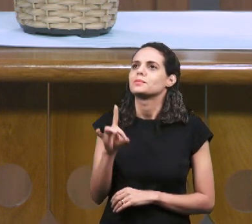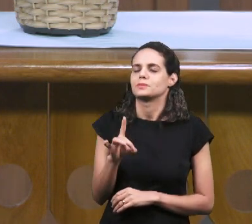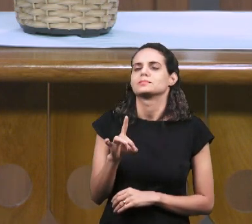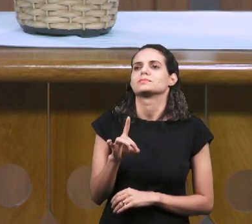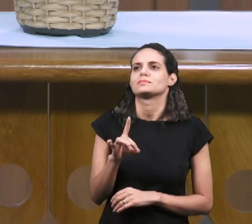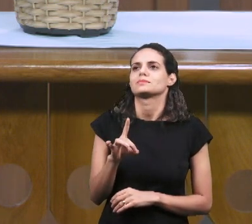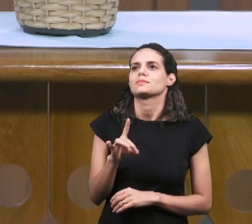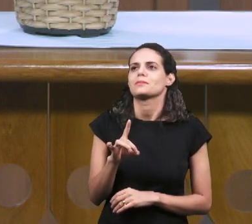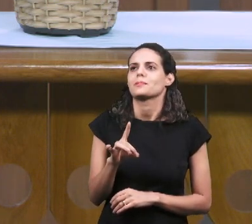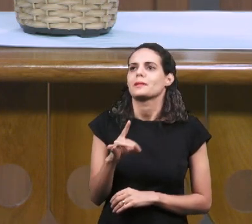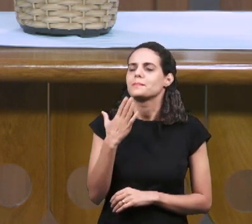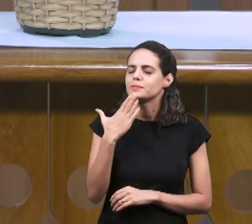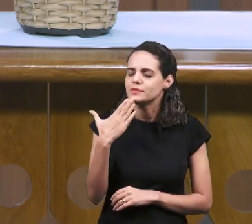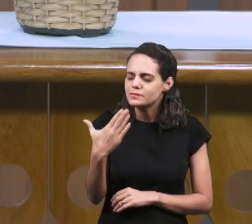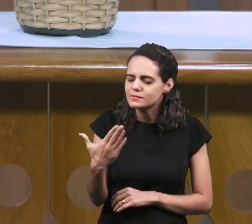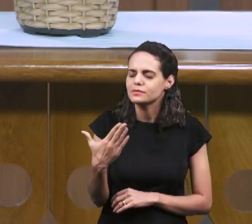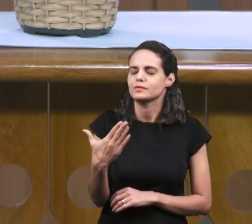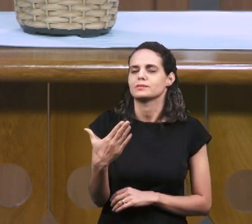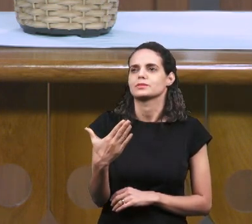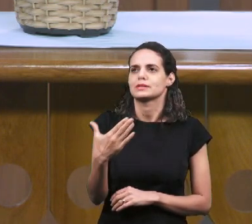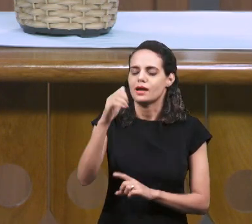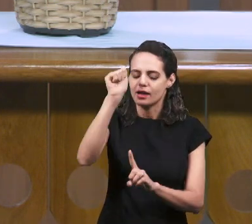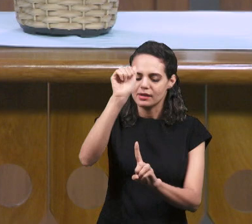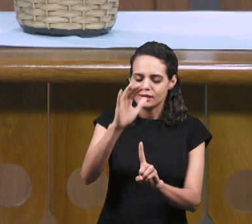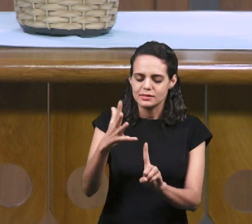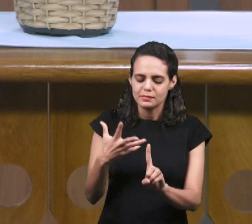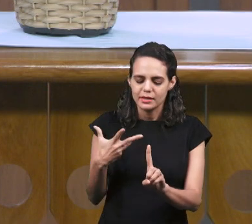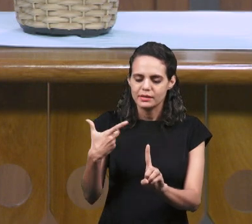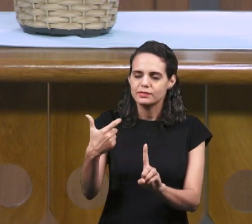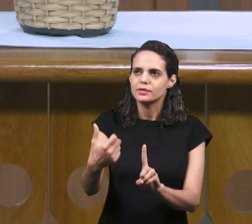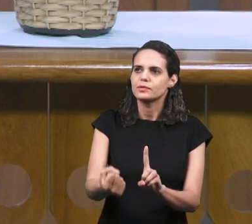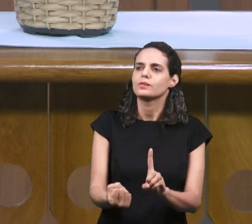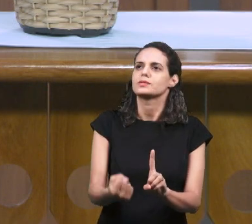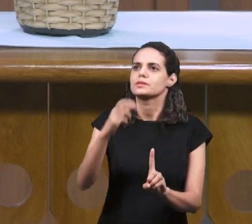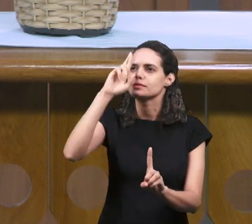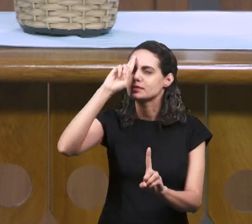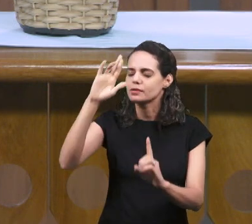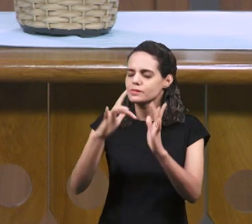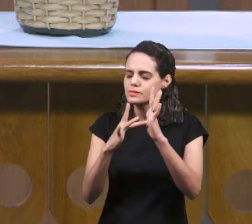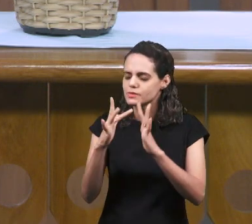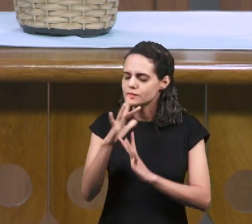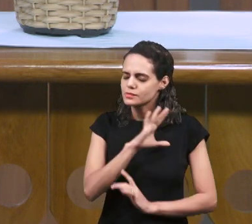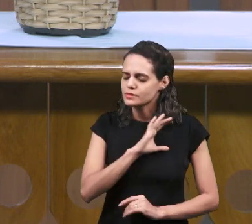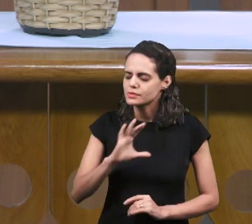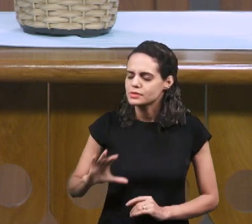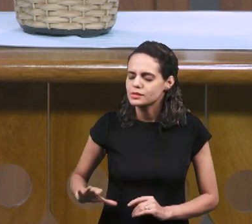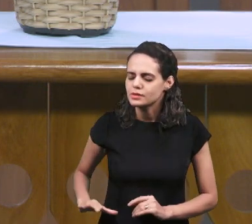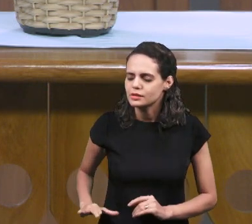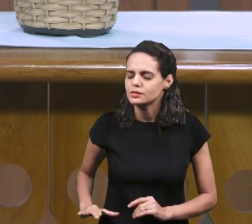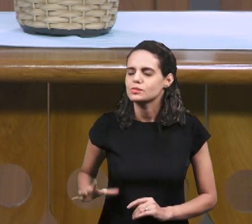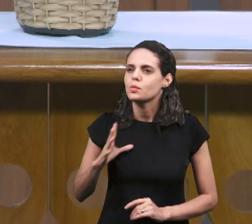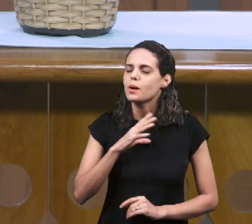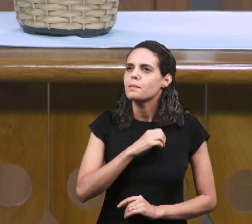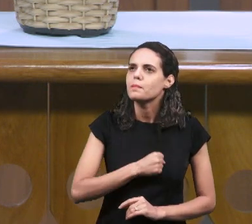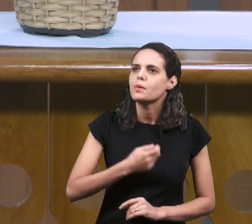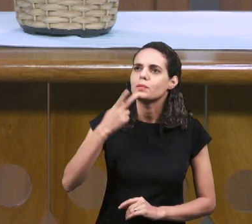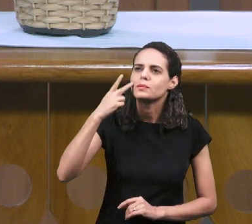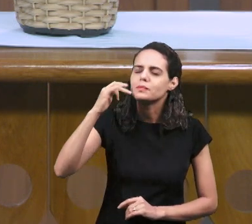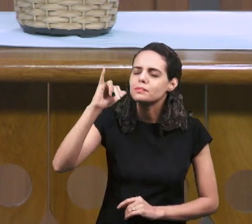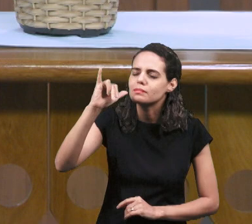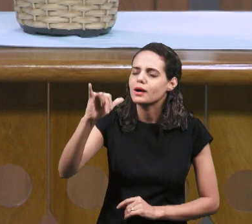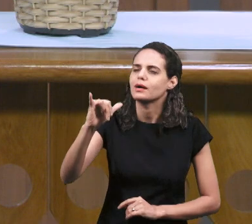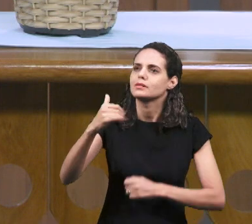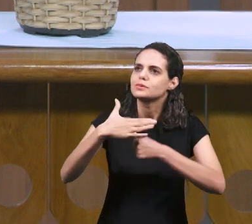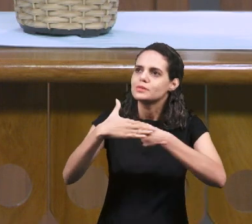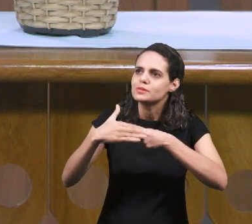d'aujourd'hui, nous prions en ton nom, nous disons que la grâce merveilleuse du Seigneur et Sauveur Jésus-Christ, l'amour de Dieu, notre Père éternel, et les douces,